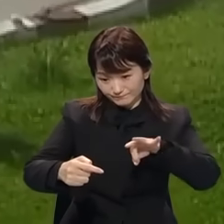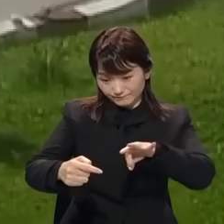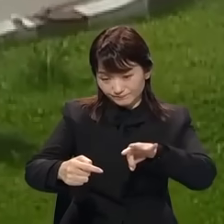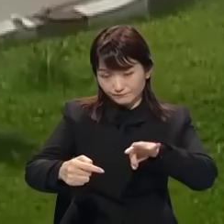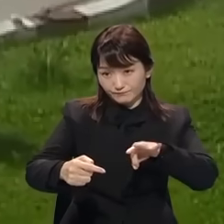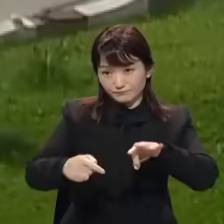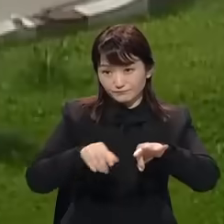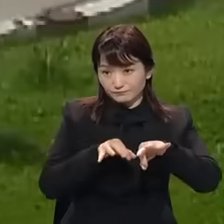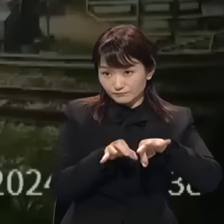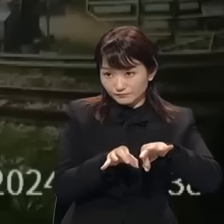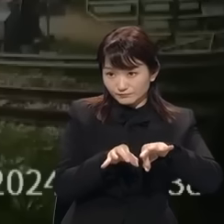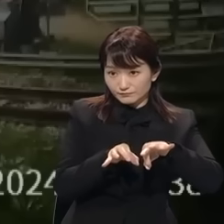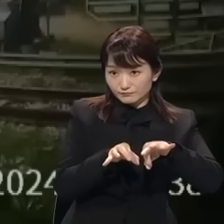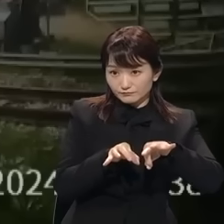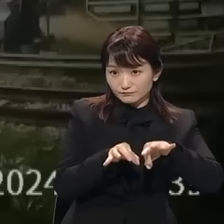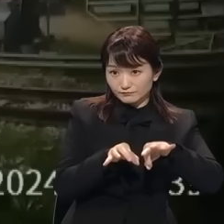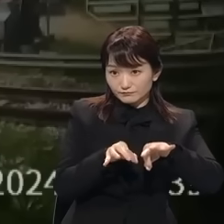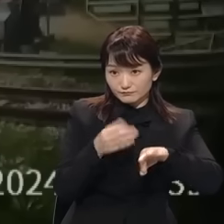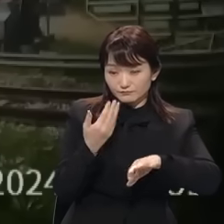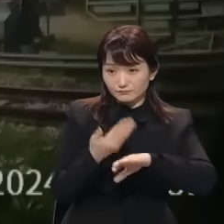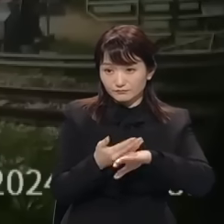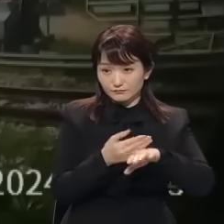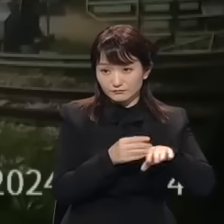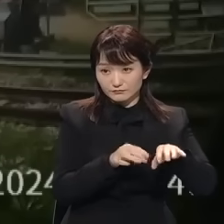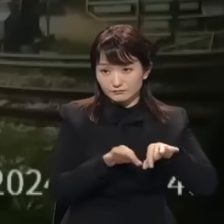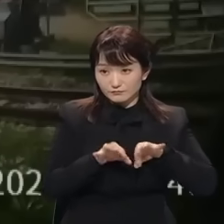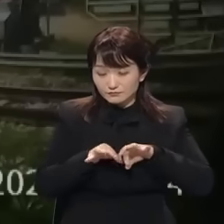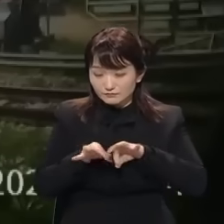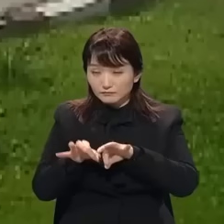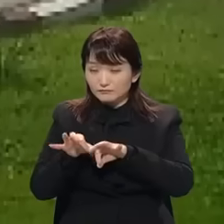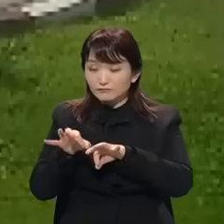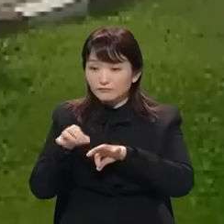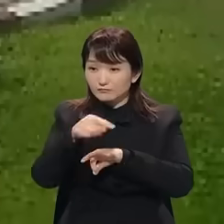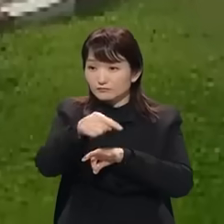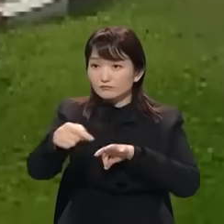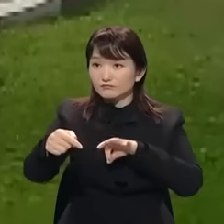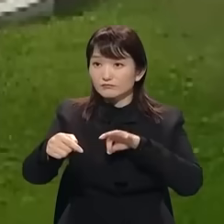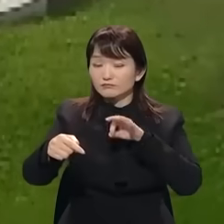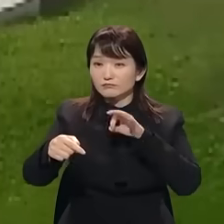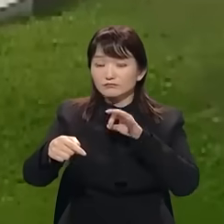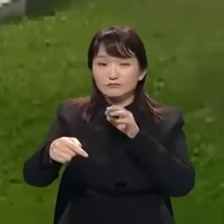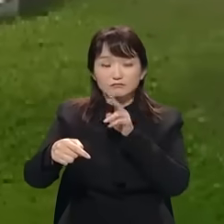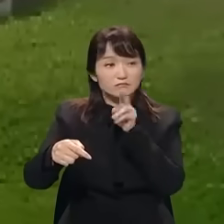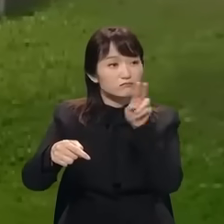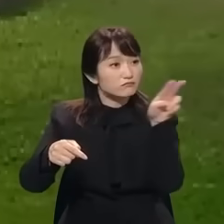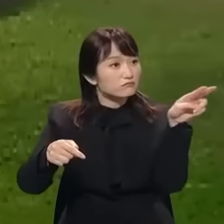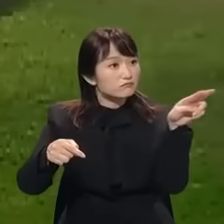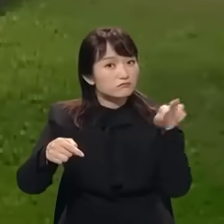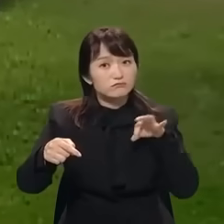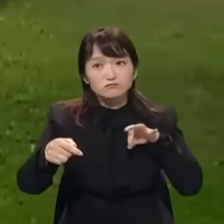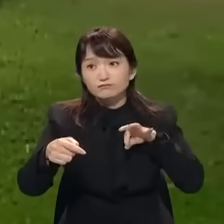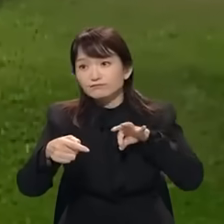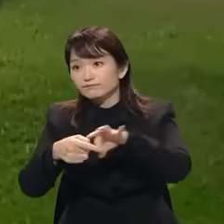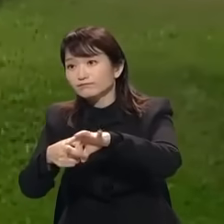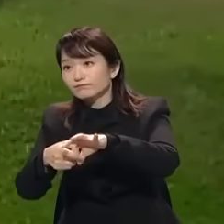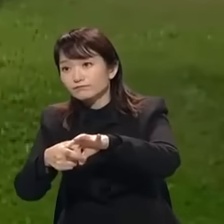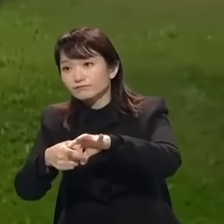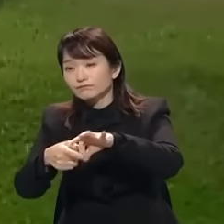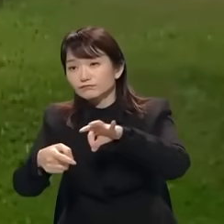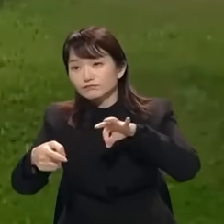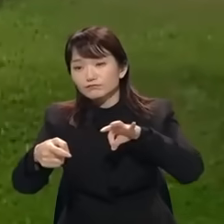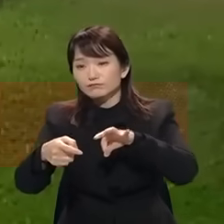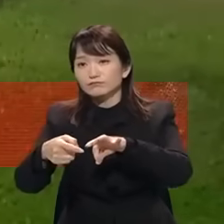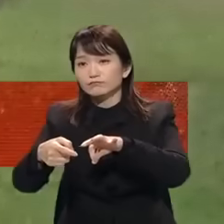섰습니다. 그런데 또 다른 오토바이, 이 어딜 보고 있는 건지 그대로 직진을 하는데요. 네, 그러다 결국 차단기에 얼굴을